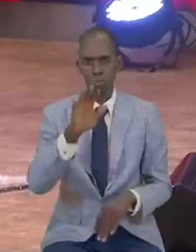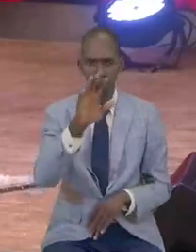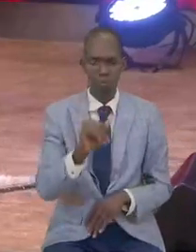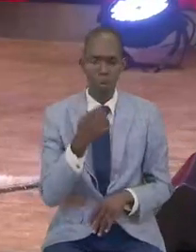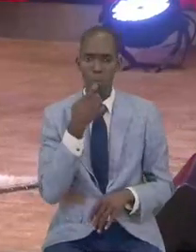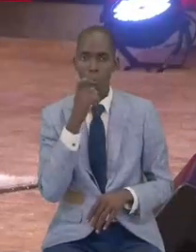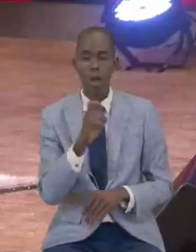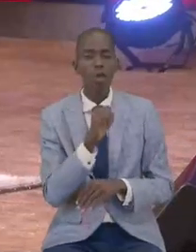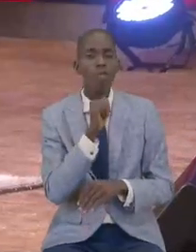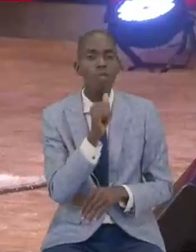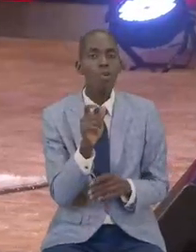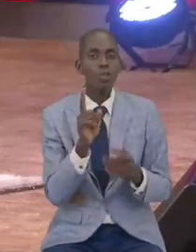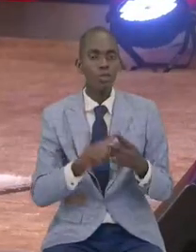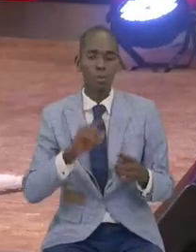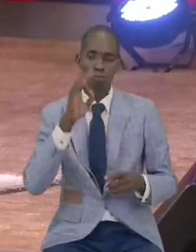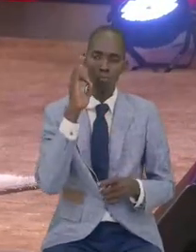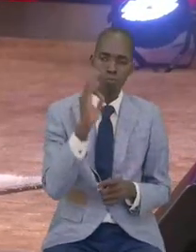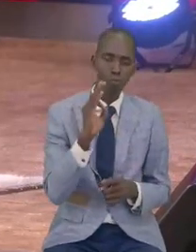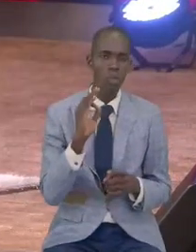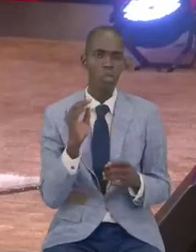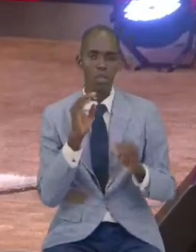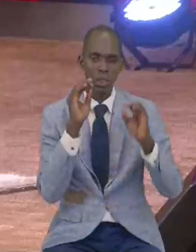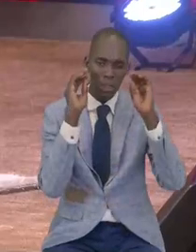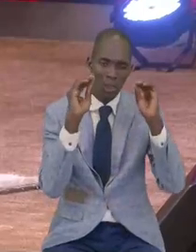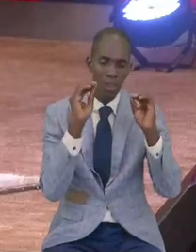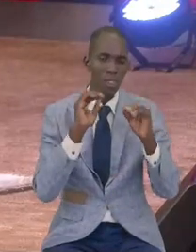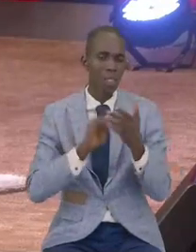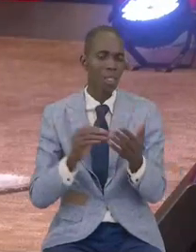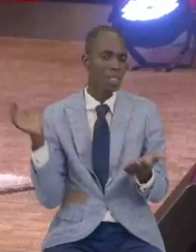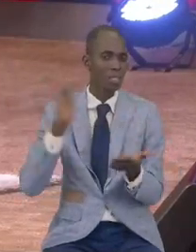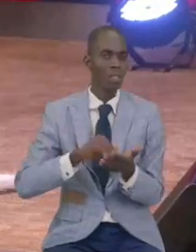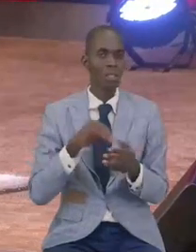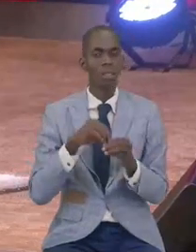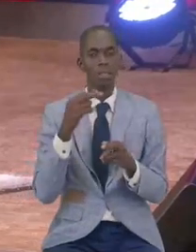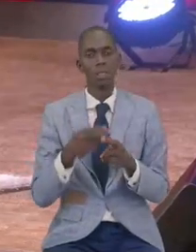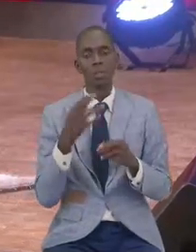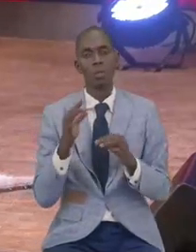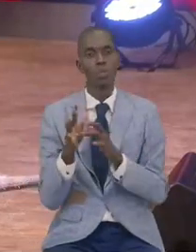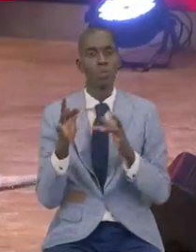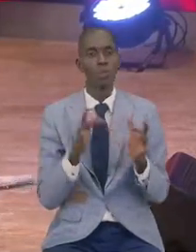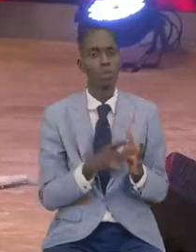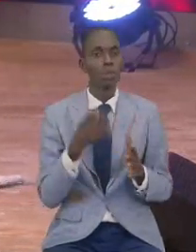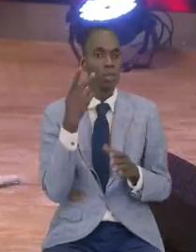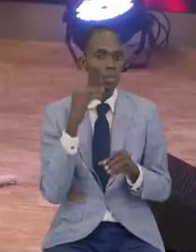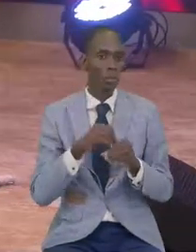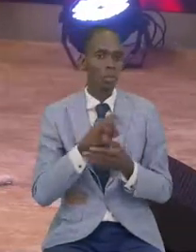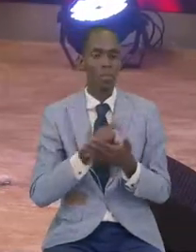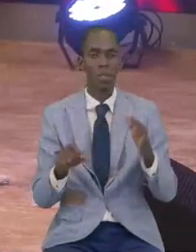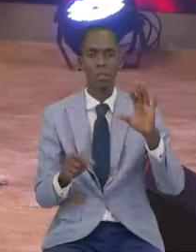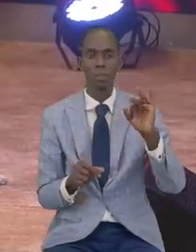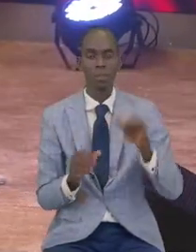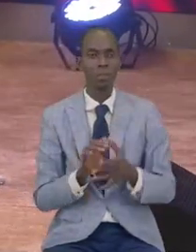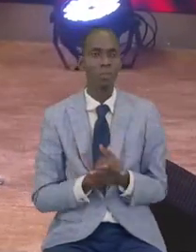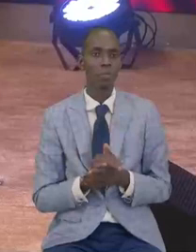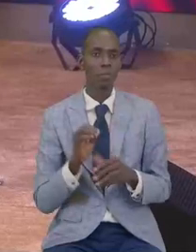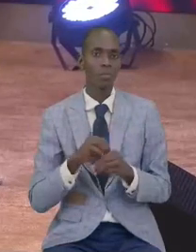défendit absolument de parler et d'enseigner au nom de Jésus. Verset 19, nous